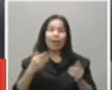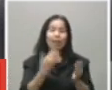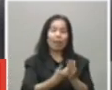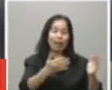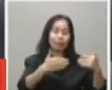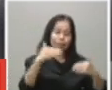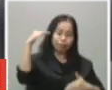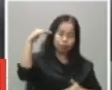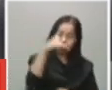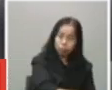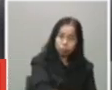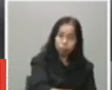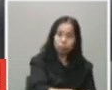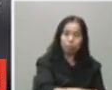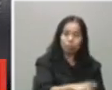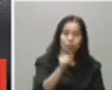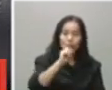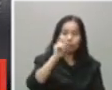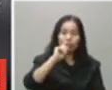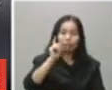ครับ